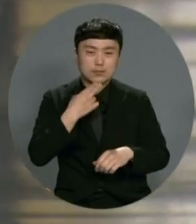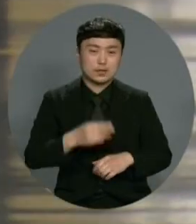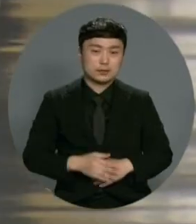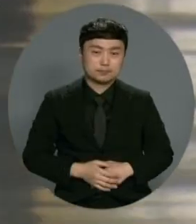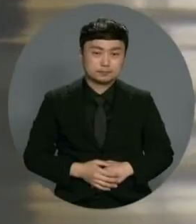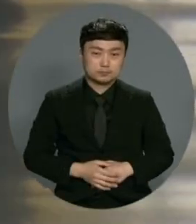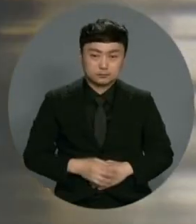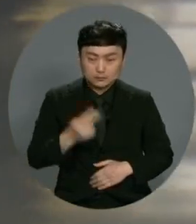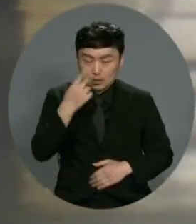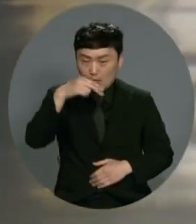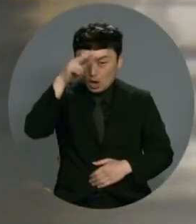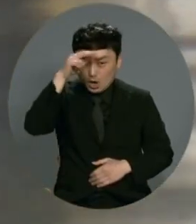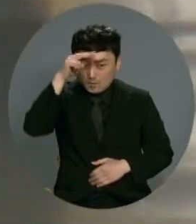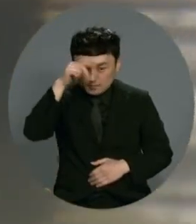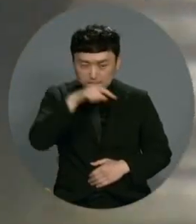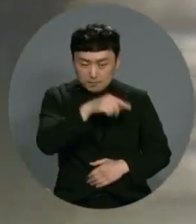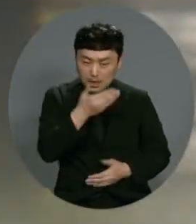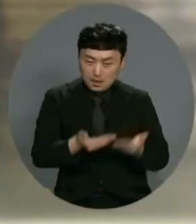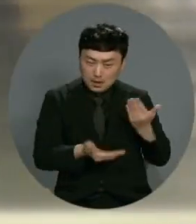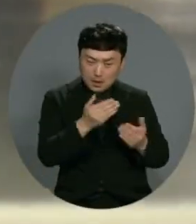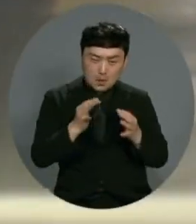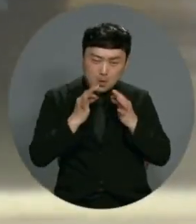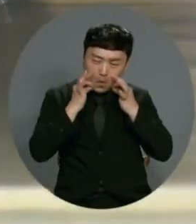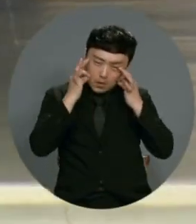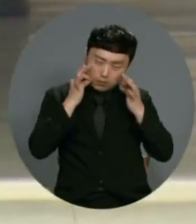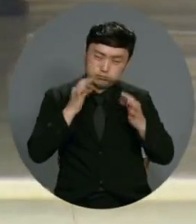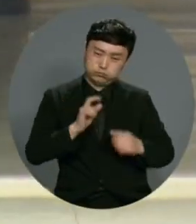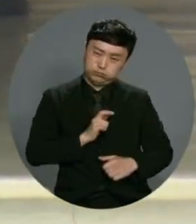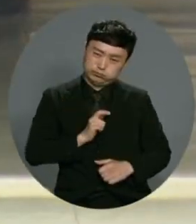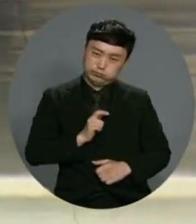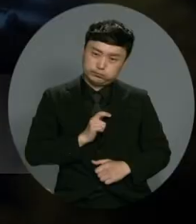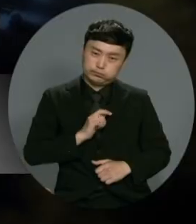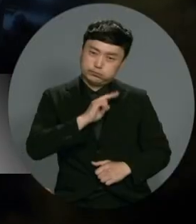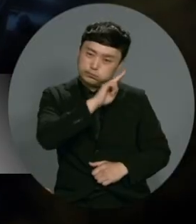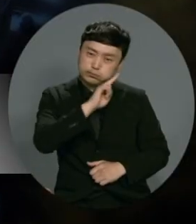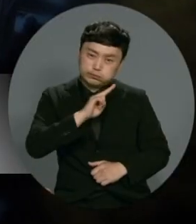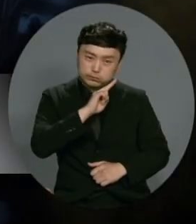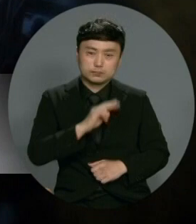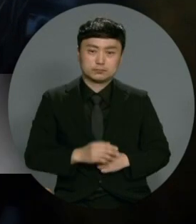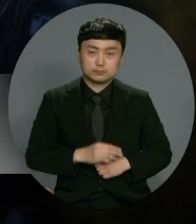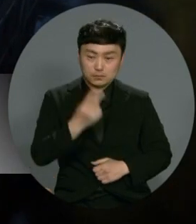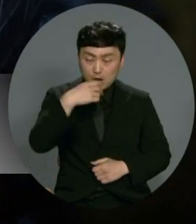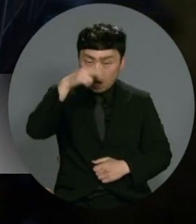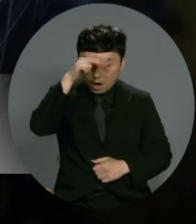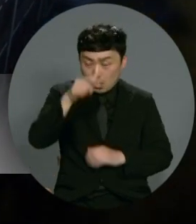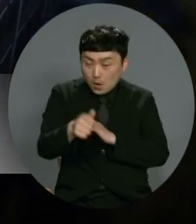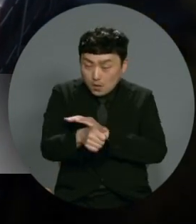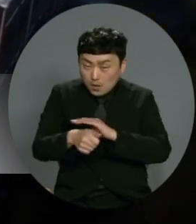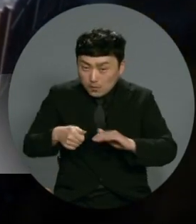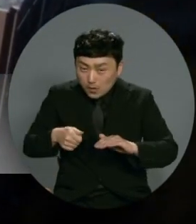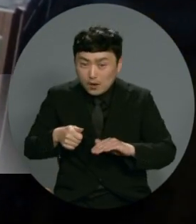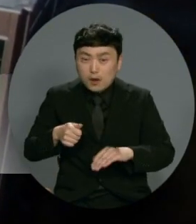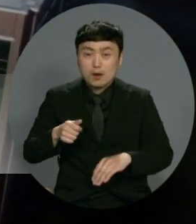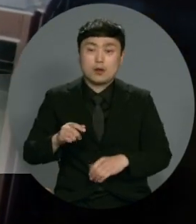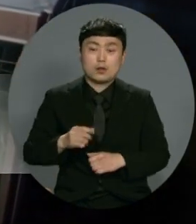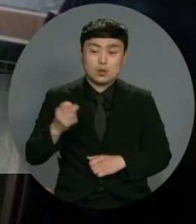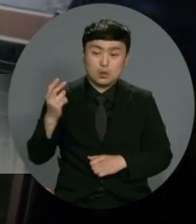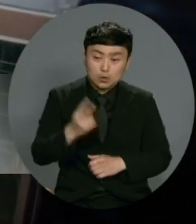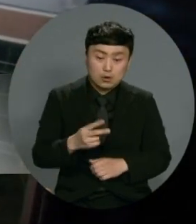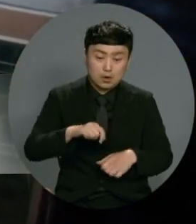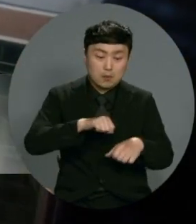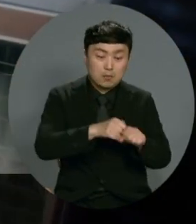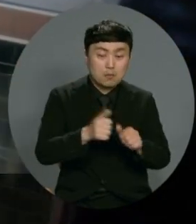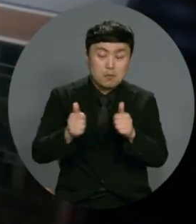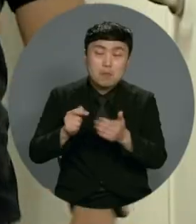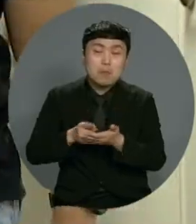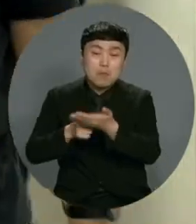검찰의 진실 규명 의지가 의심받는 부분입니다 하지만 검찰이 이렇게 소극적으로 수사하고 불기소 처분을 하더라도 방법이